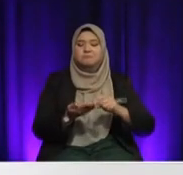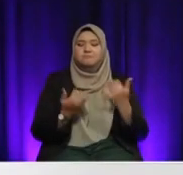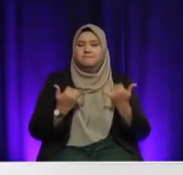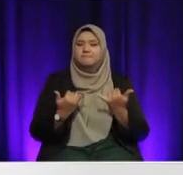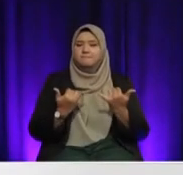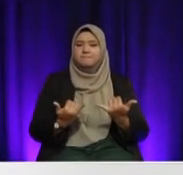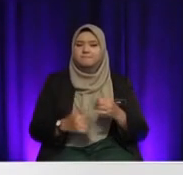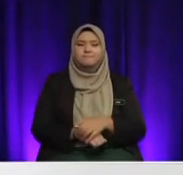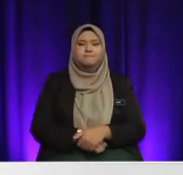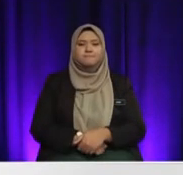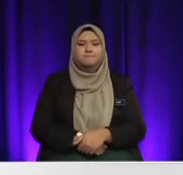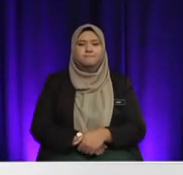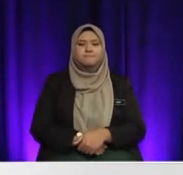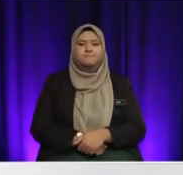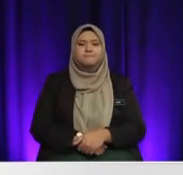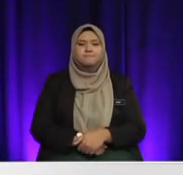kedua, langkah kedua C.